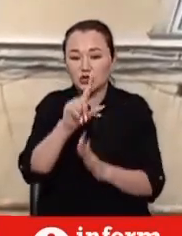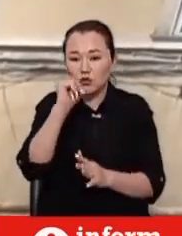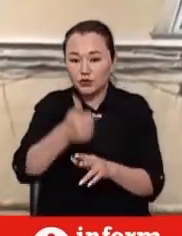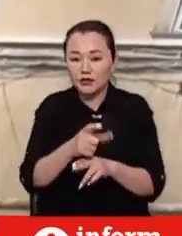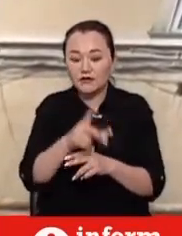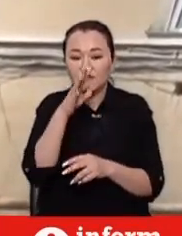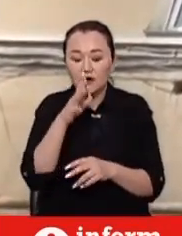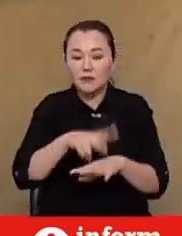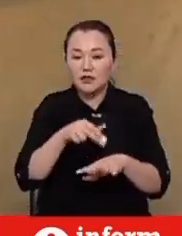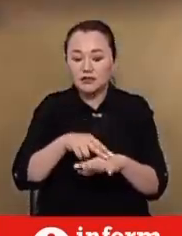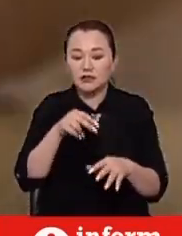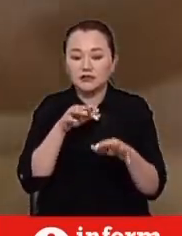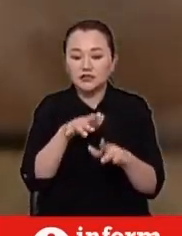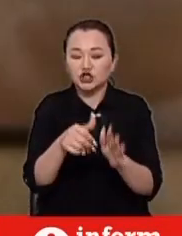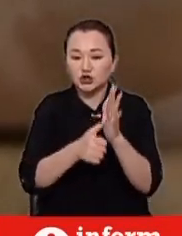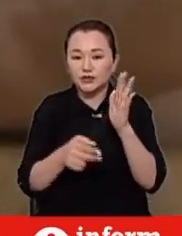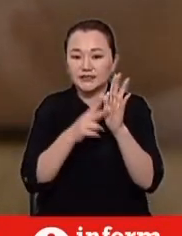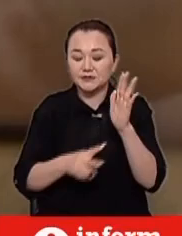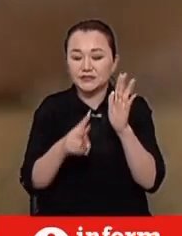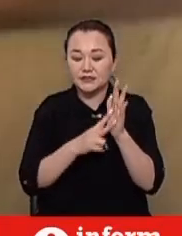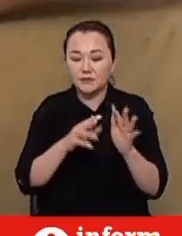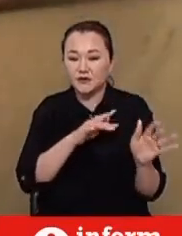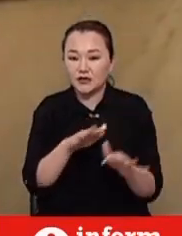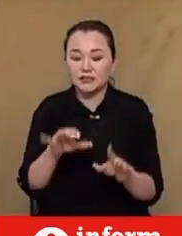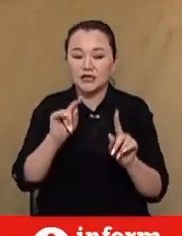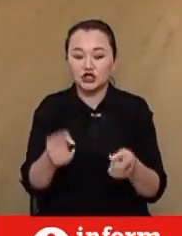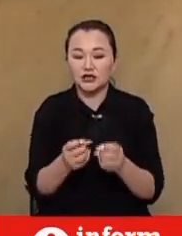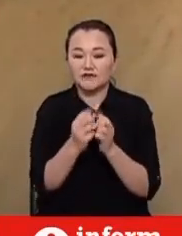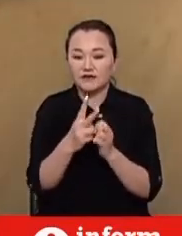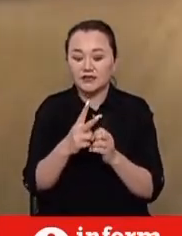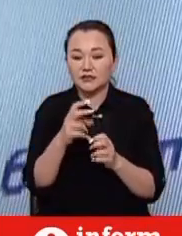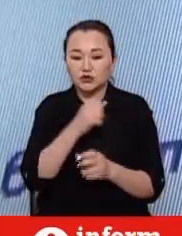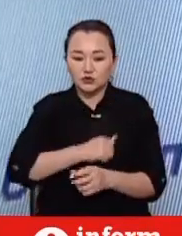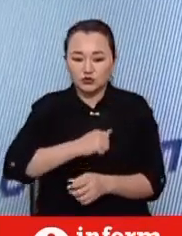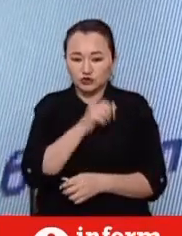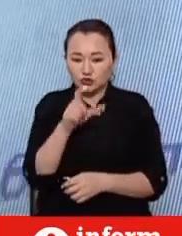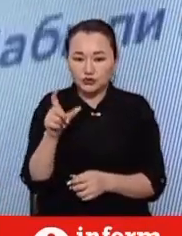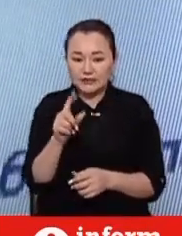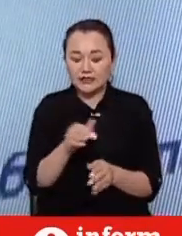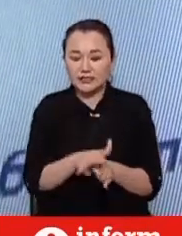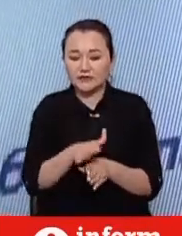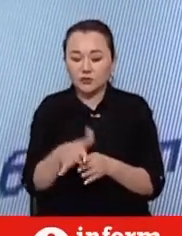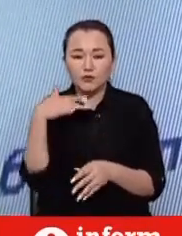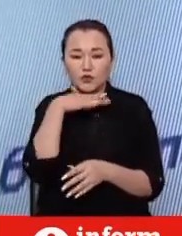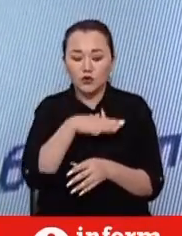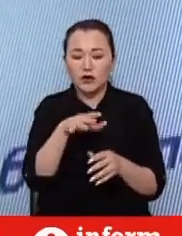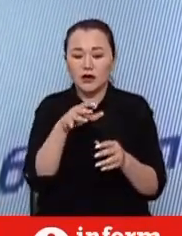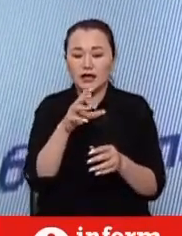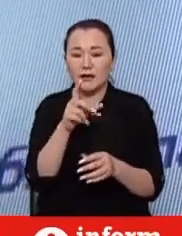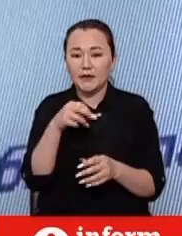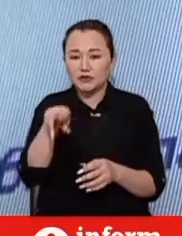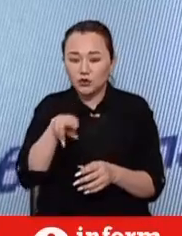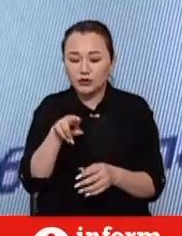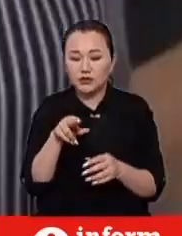срок правоохранители завели 677 уголовных дел и задержали 12 злоумышленников за совершение многоэпизодных преступлений